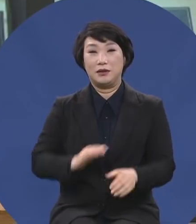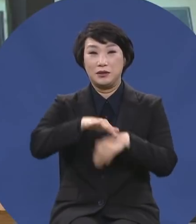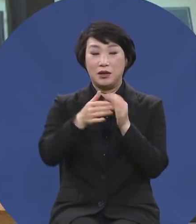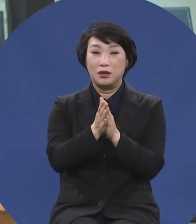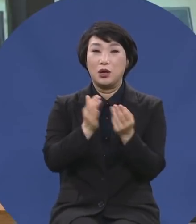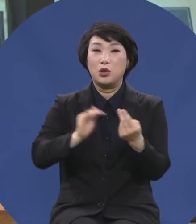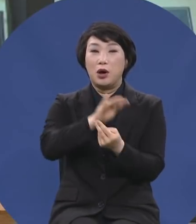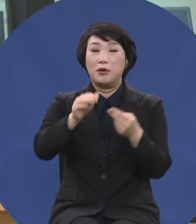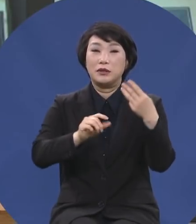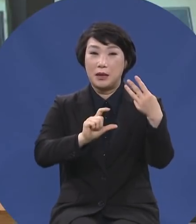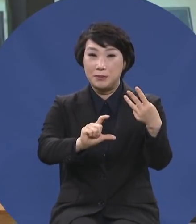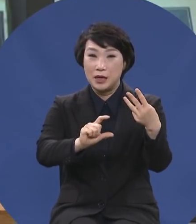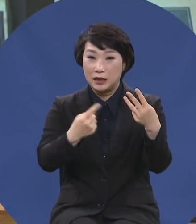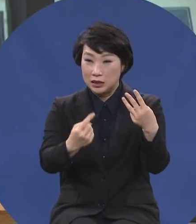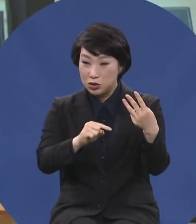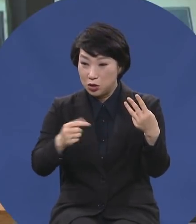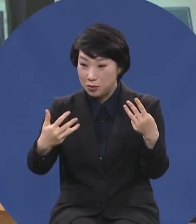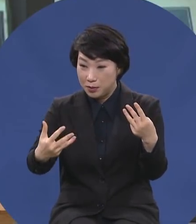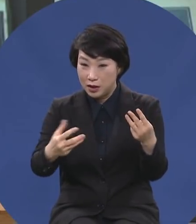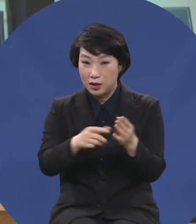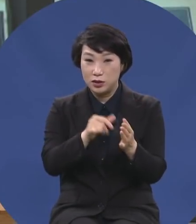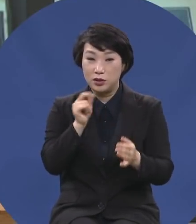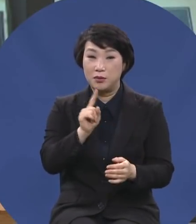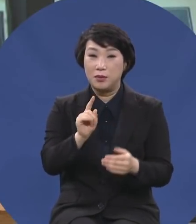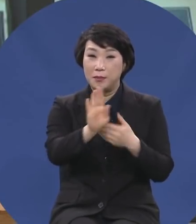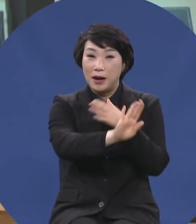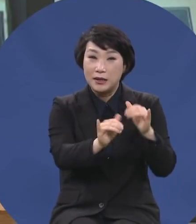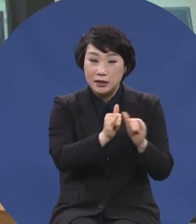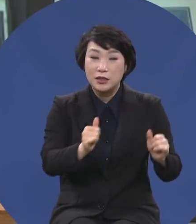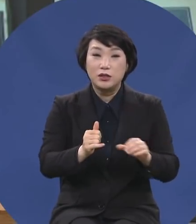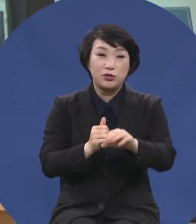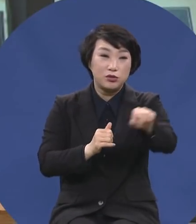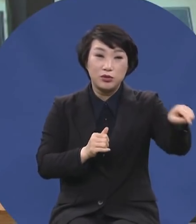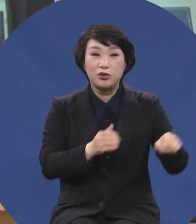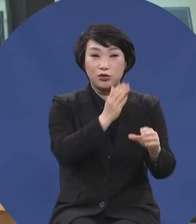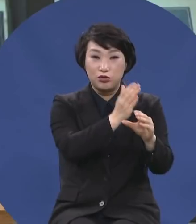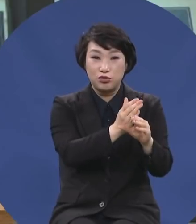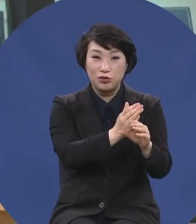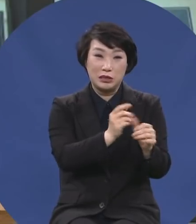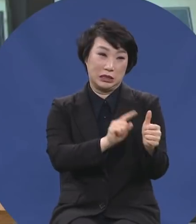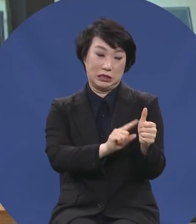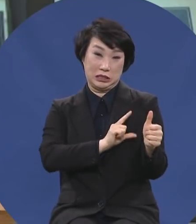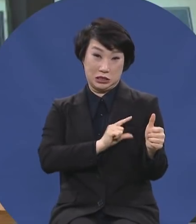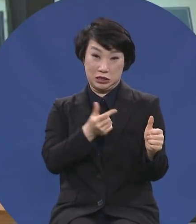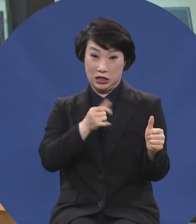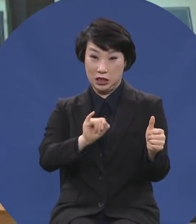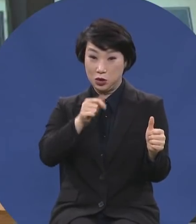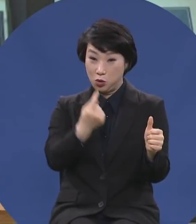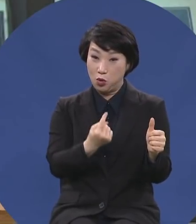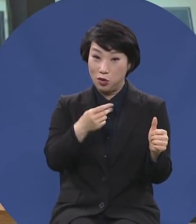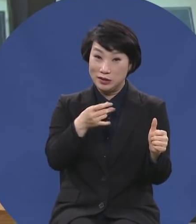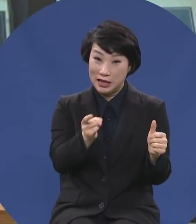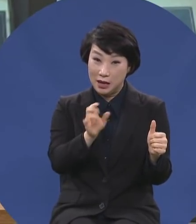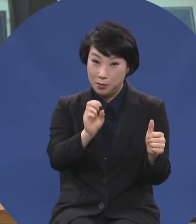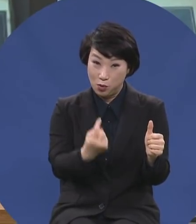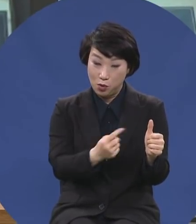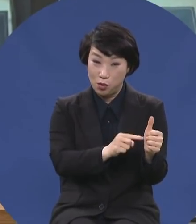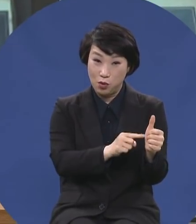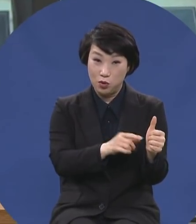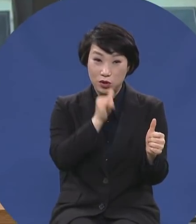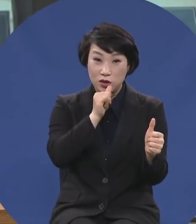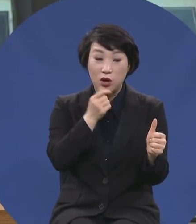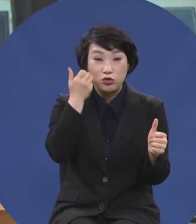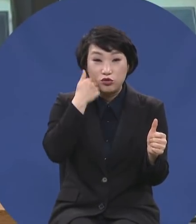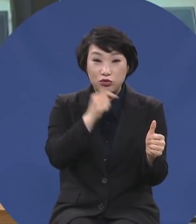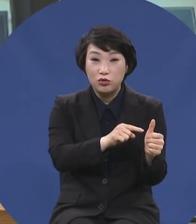요한복음 3장 1절로 8절에 바리새인 중에 니고데모라는 사람이 있더니